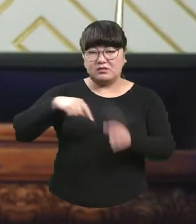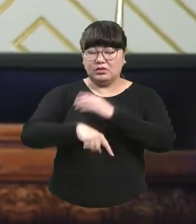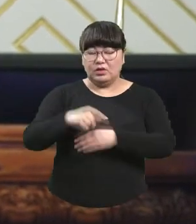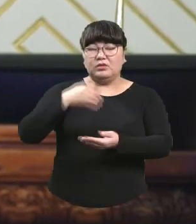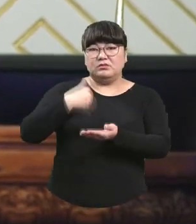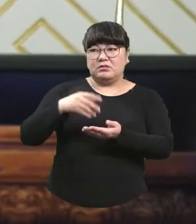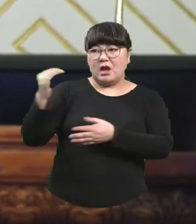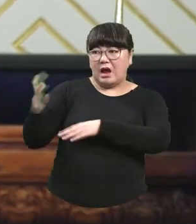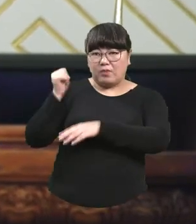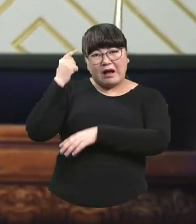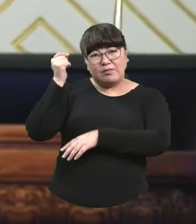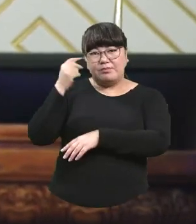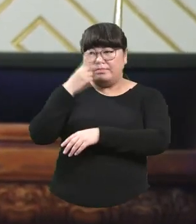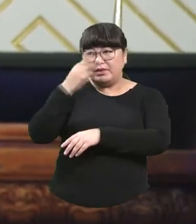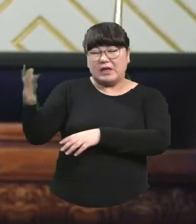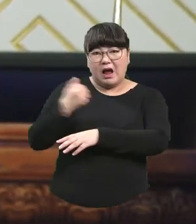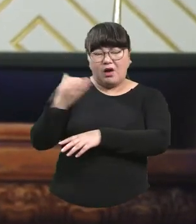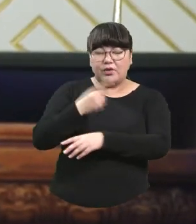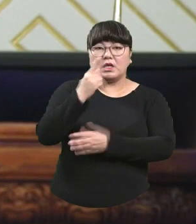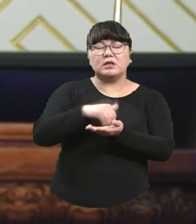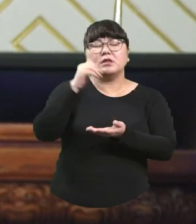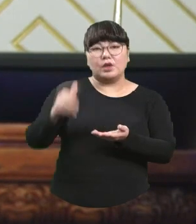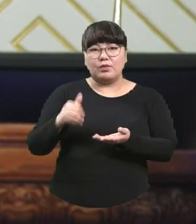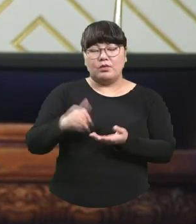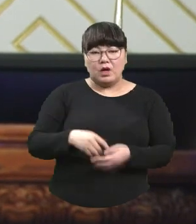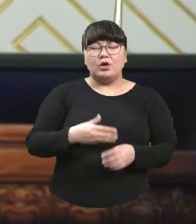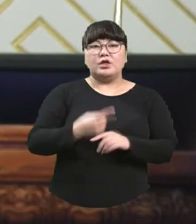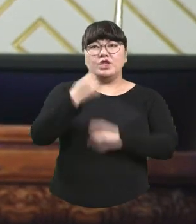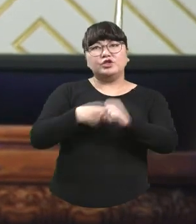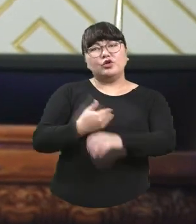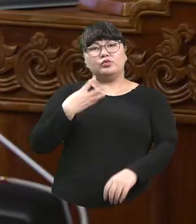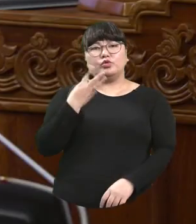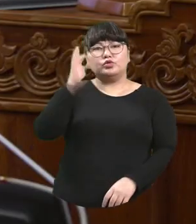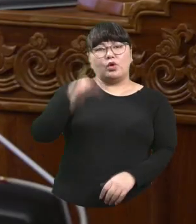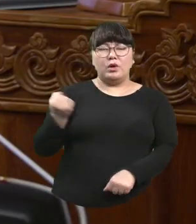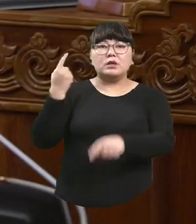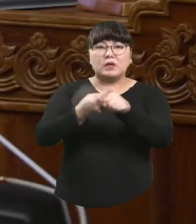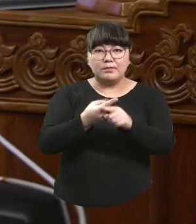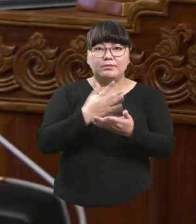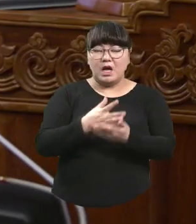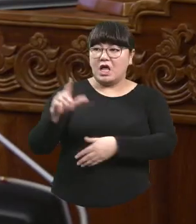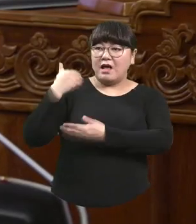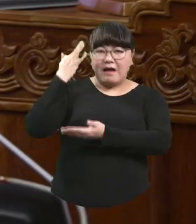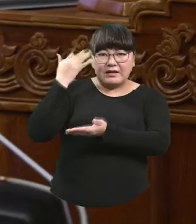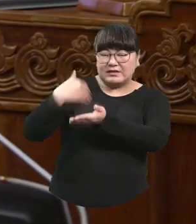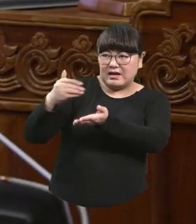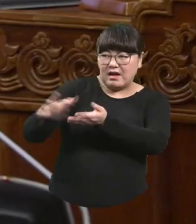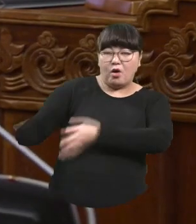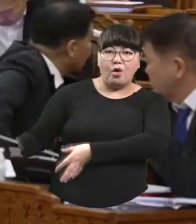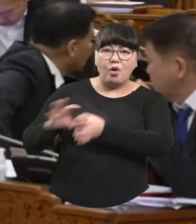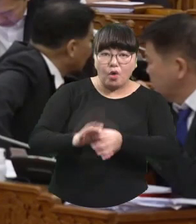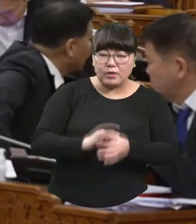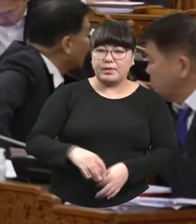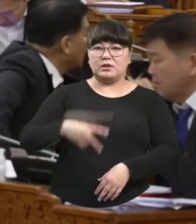1 тэрбум доллар төрж өнгөрсөн оны бие тэмжээнээсээ бол 40% өссөн байна. Экспортоогоо үйлдүүлж